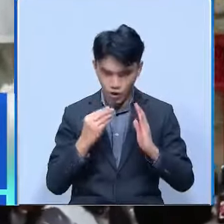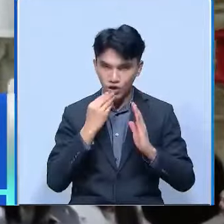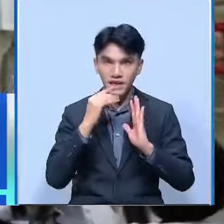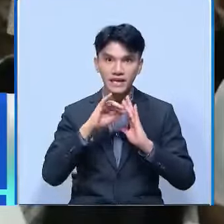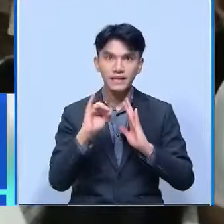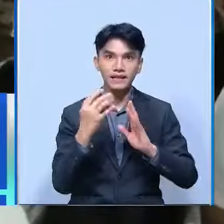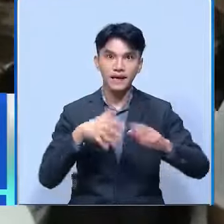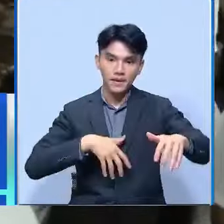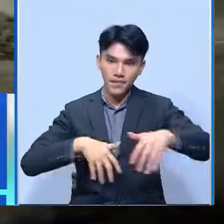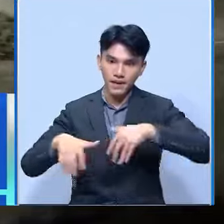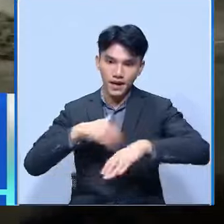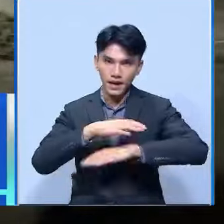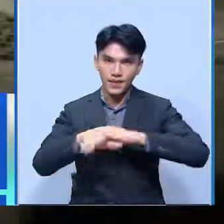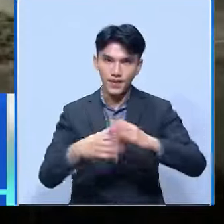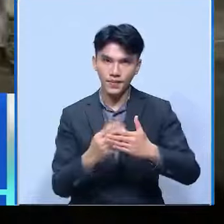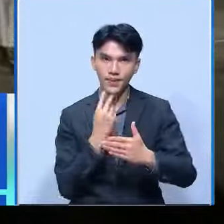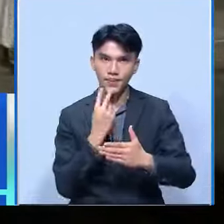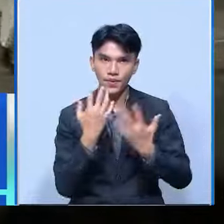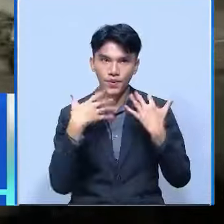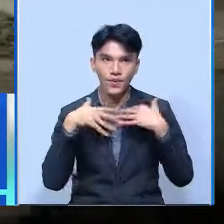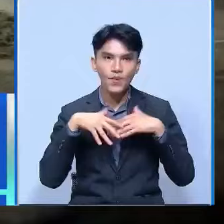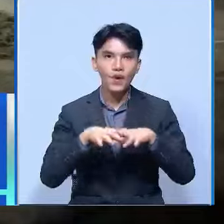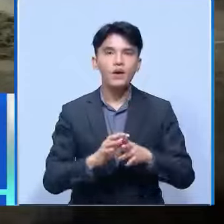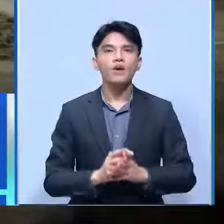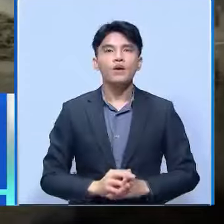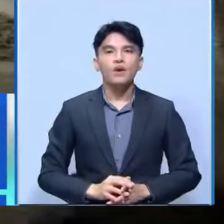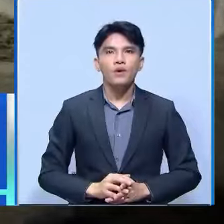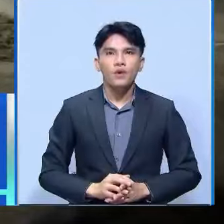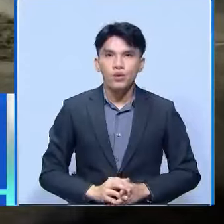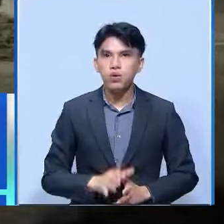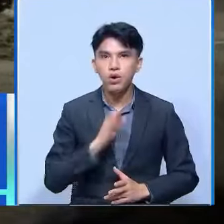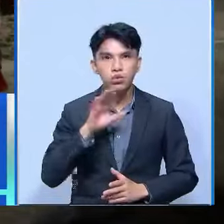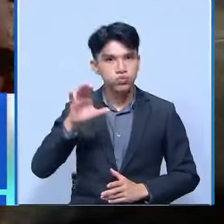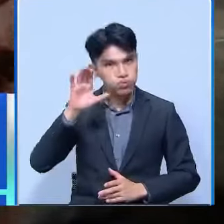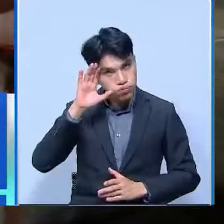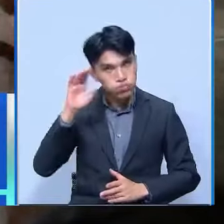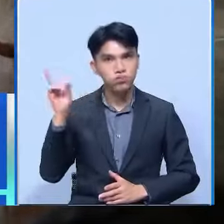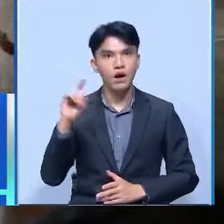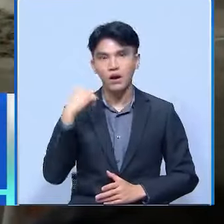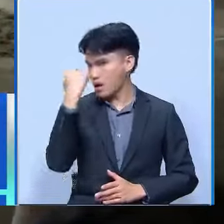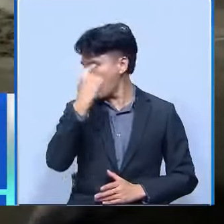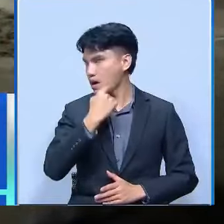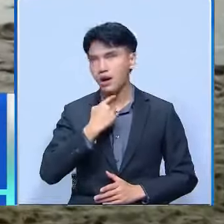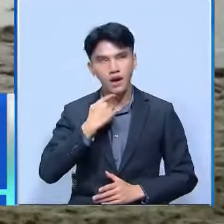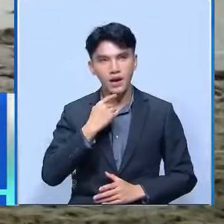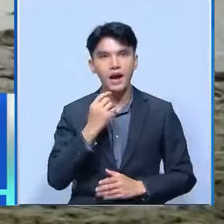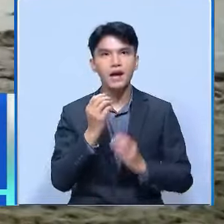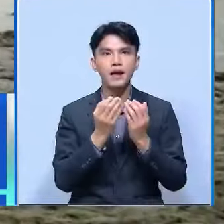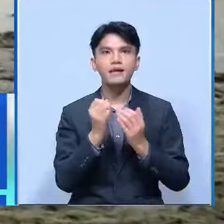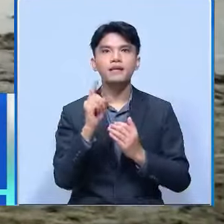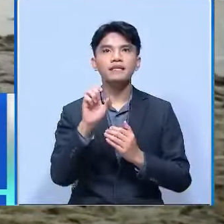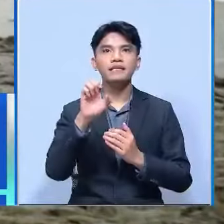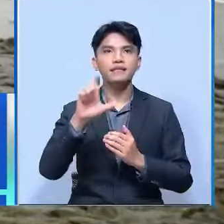าชนอะไรมาดูพิธีกรรมลุยไฟแล้วก็เข้าร่วมในพิธีลุยไฟกันถ้าใครมีความเชื่อความศรัทธาคนไหนปฏิบัติอยู่ในกรอบของศีลอยู่ในกรอบของธรร